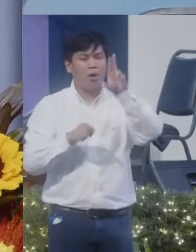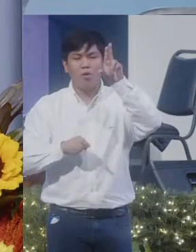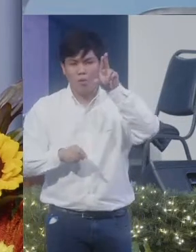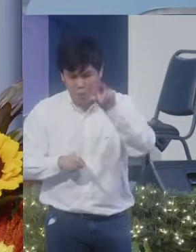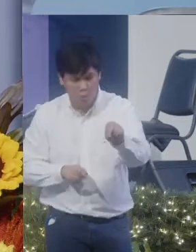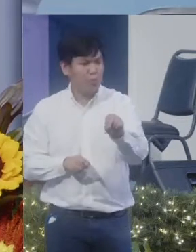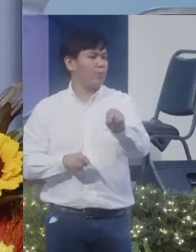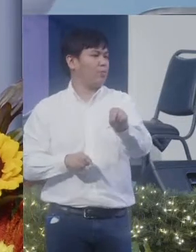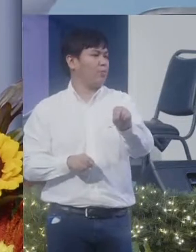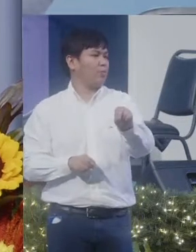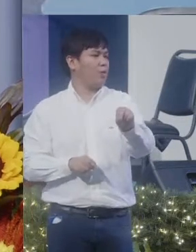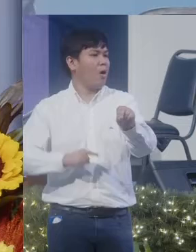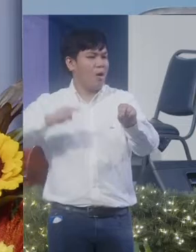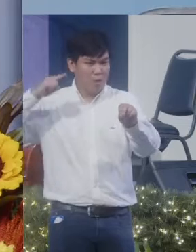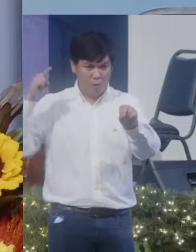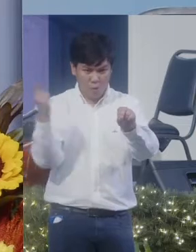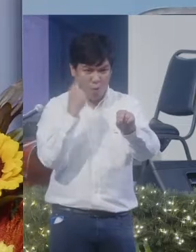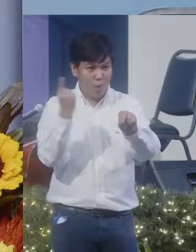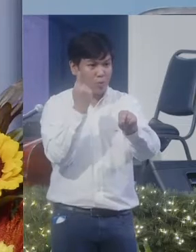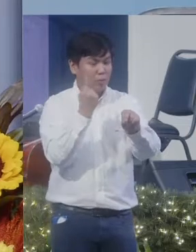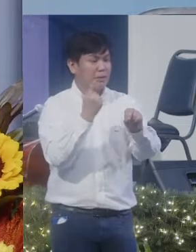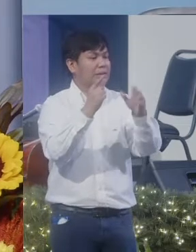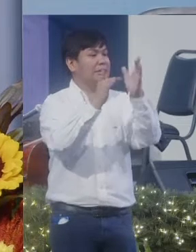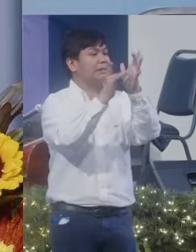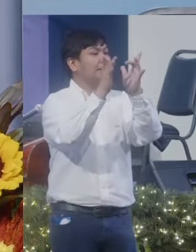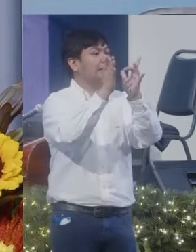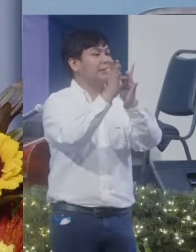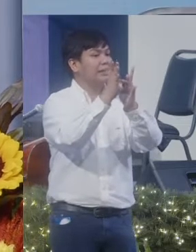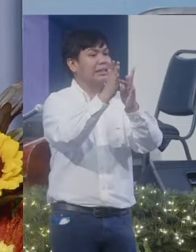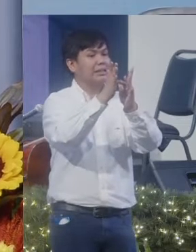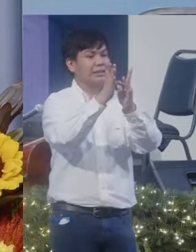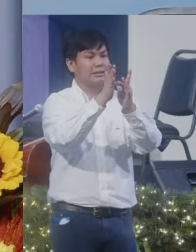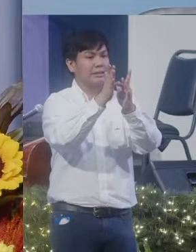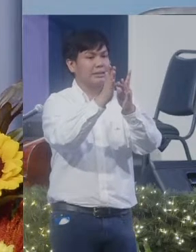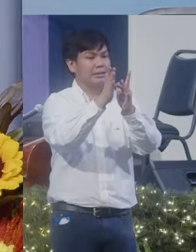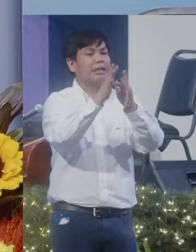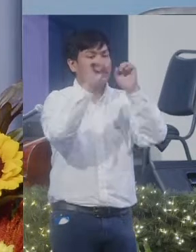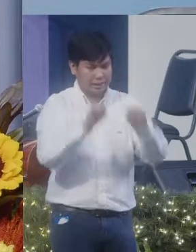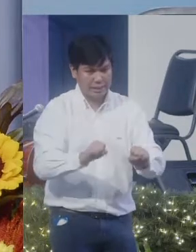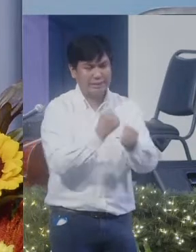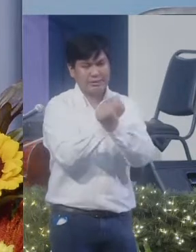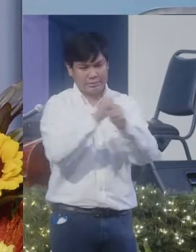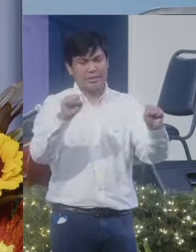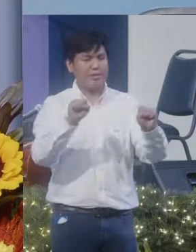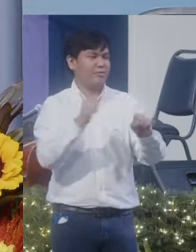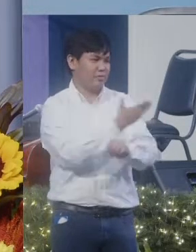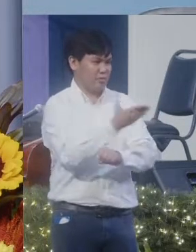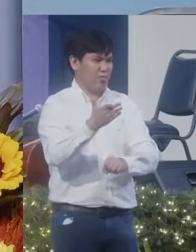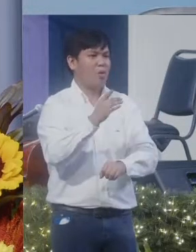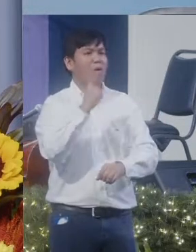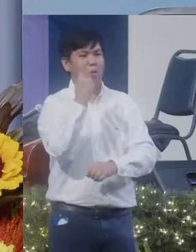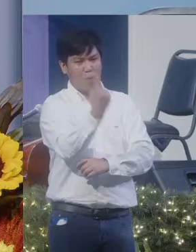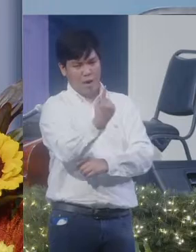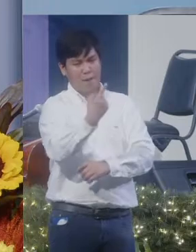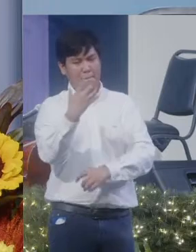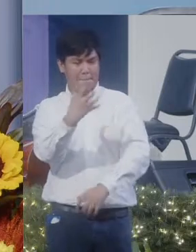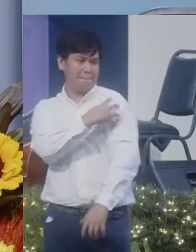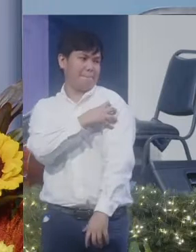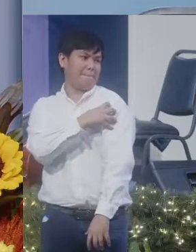kapangyarihan yun, ang lahat ng iyon, kundi ang salita ng Diyos ang may kapangyarihan sa lahat. Sa 1